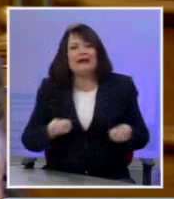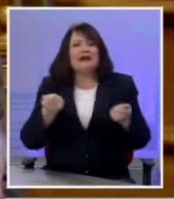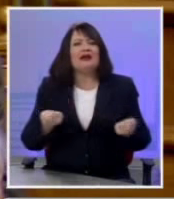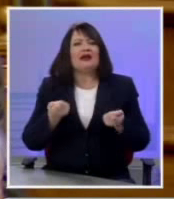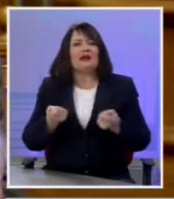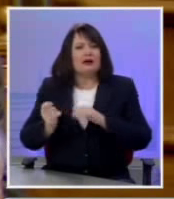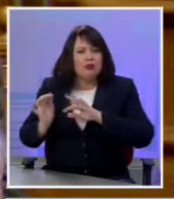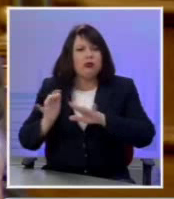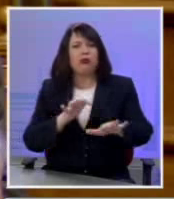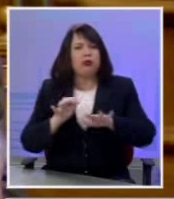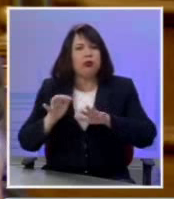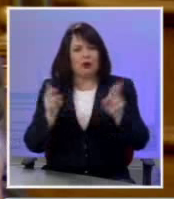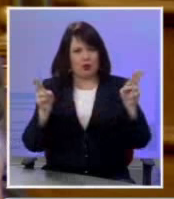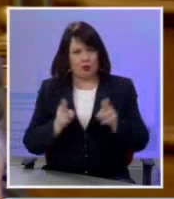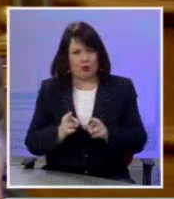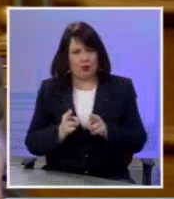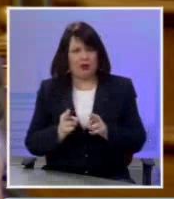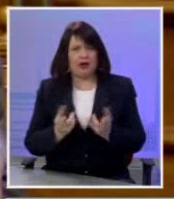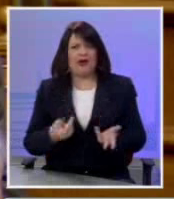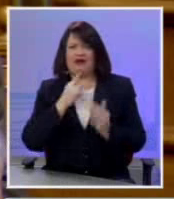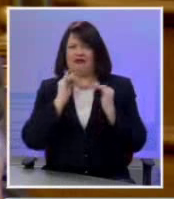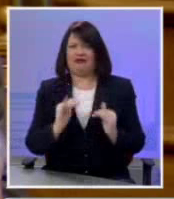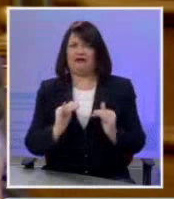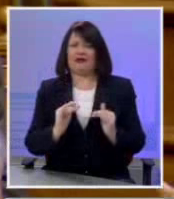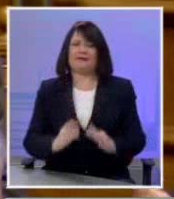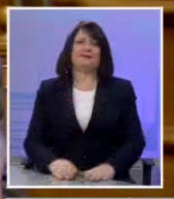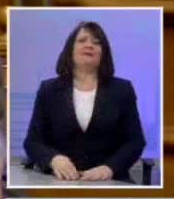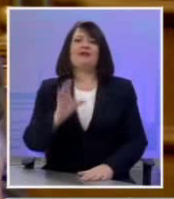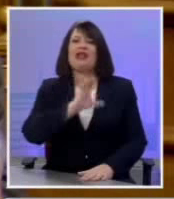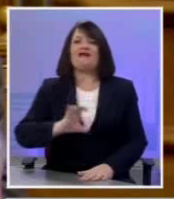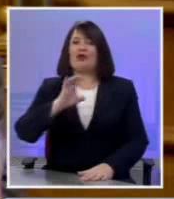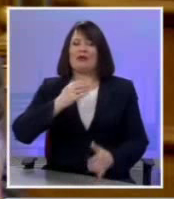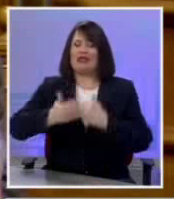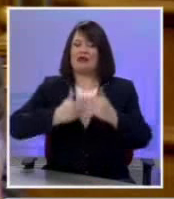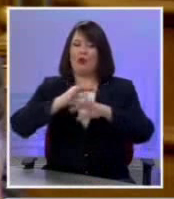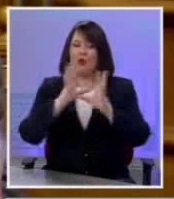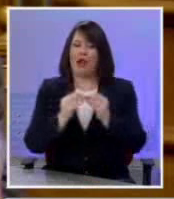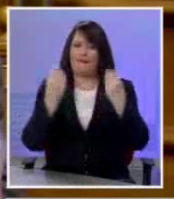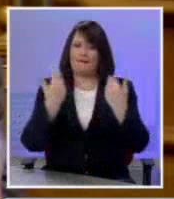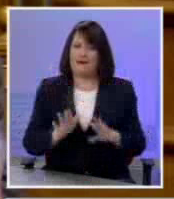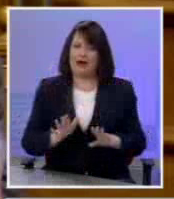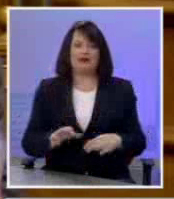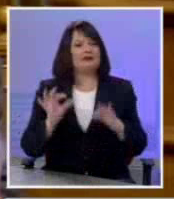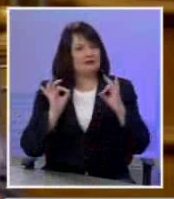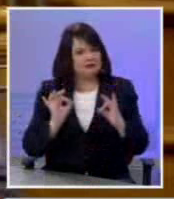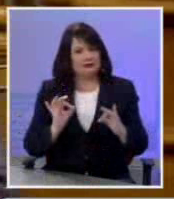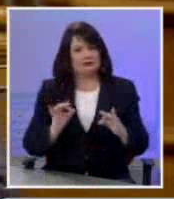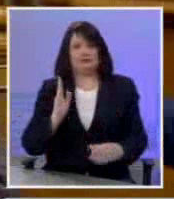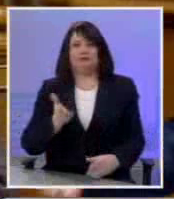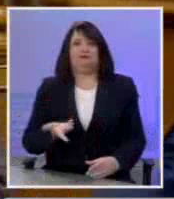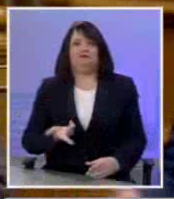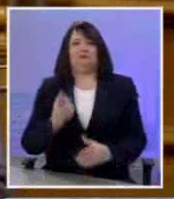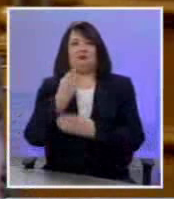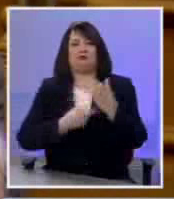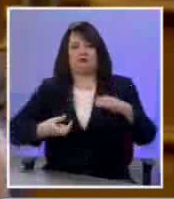τις ροές. Αλλά αυτή όλη τη διαδικασία η Ευρώπη την έκανε. Βεβαίως και για να υπάρξει δυνατότητα οι πρόσφυγες